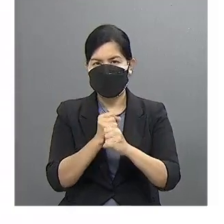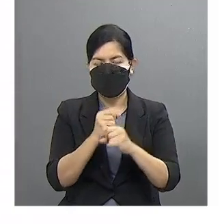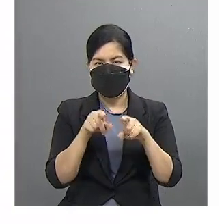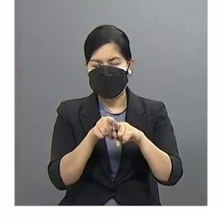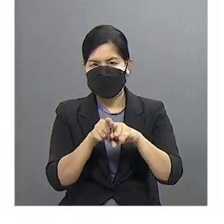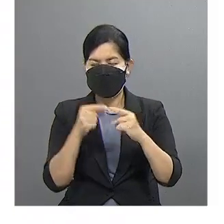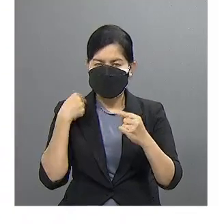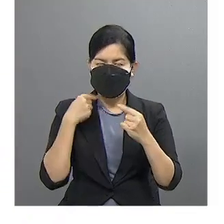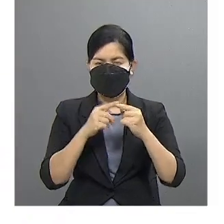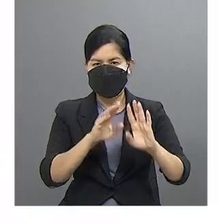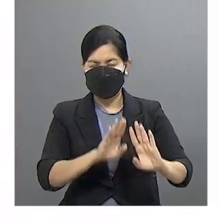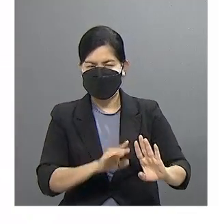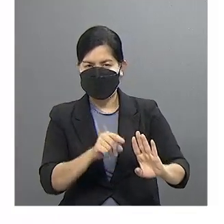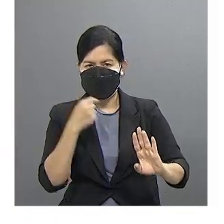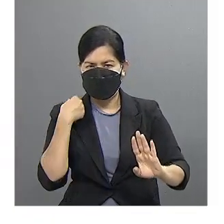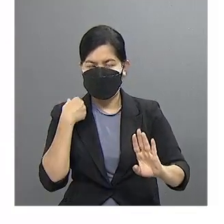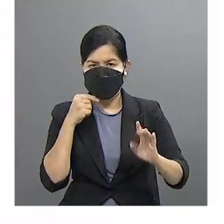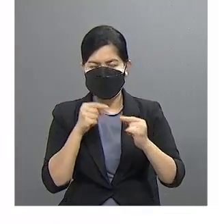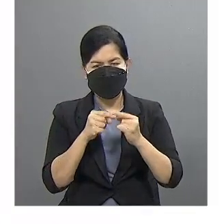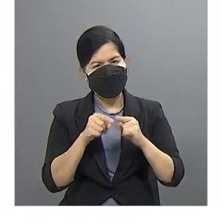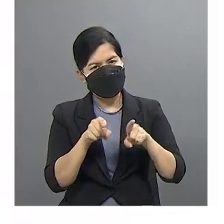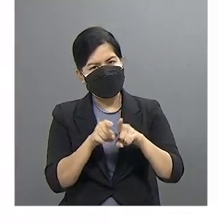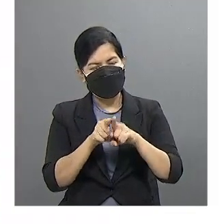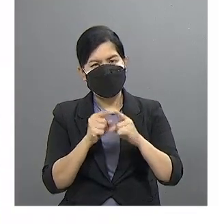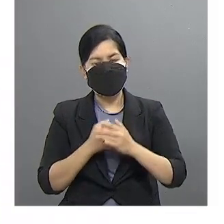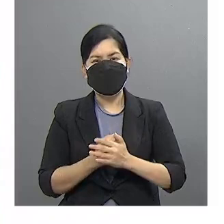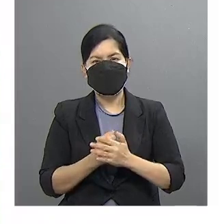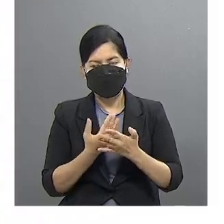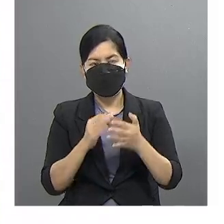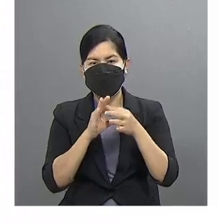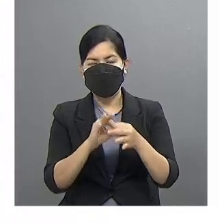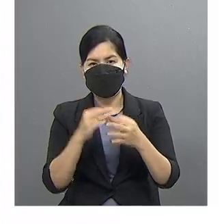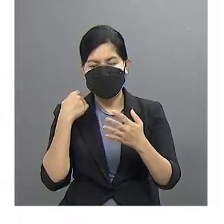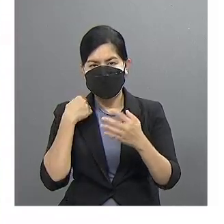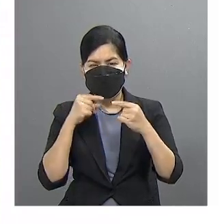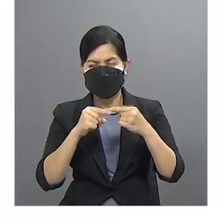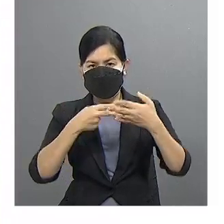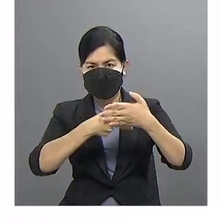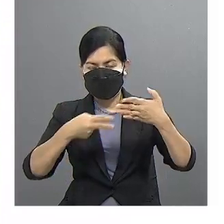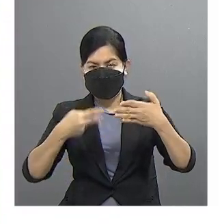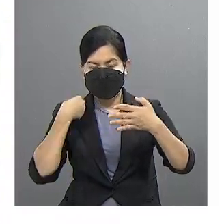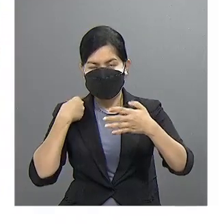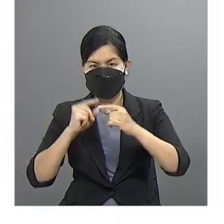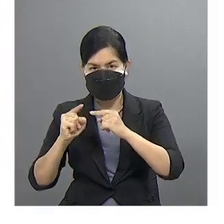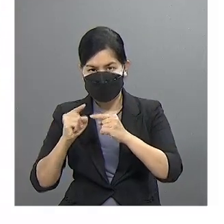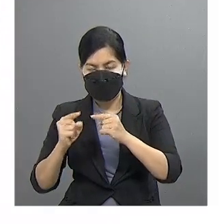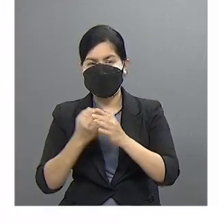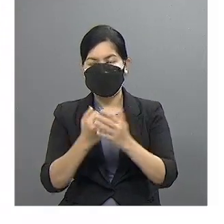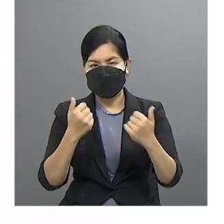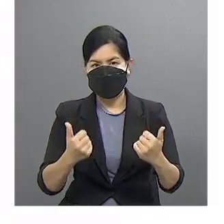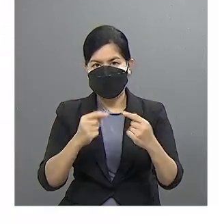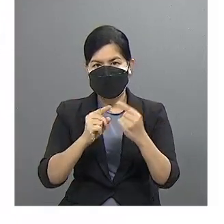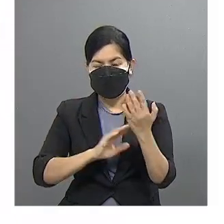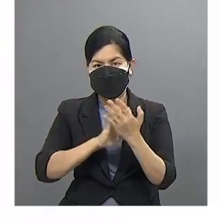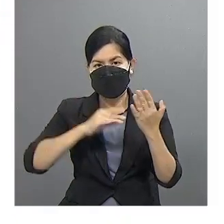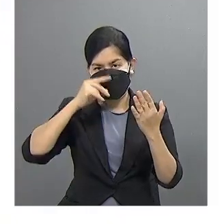ดคล้ายๆเหมือนการปั้นนักฟังชลึกขึ้นมาเพราะว่าเรารู้อยู่แล้วว่าจริงๆอ่ะประเทศไทยเนี่ยนักบำบัดหรือว่านักปรึกษา